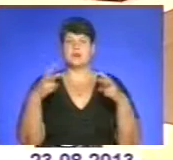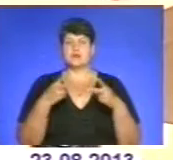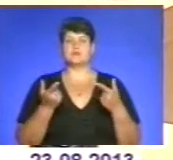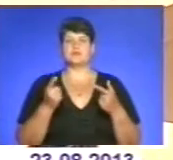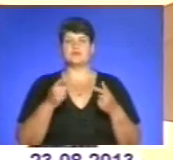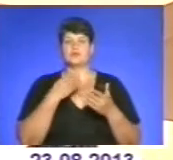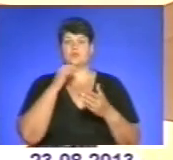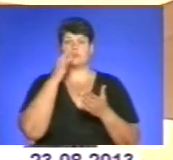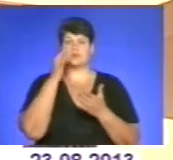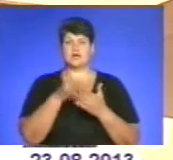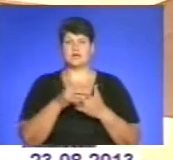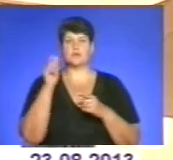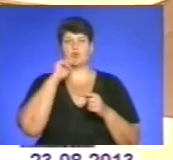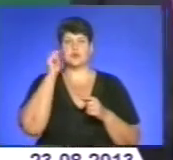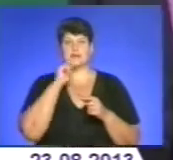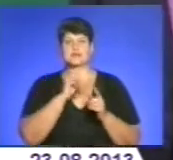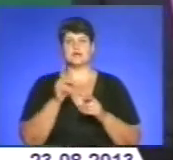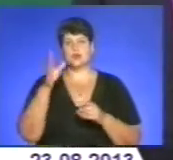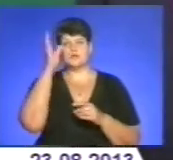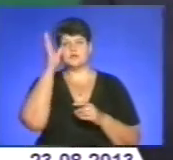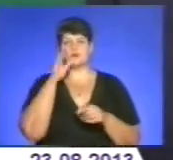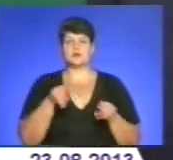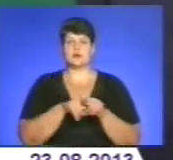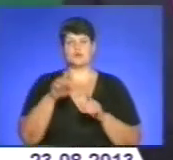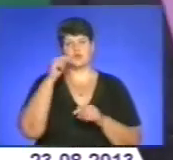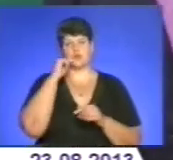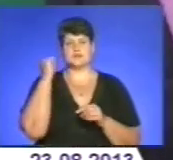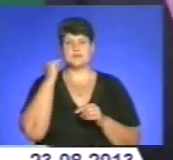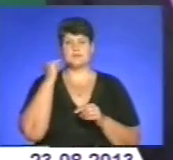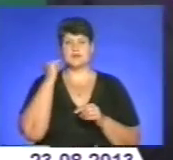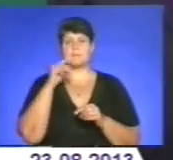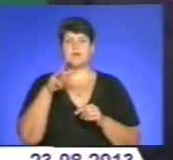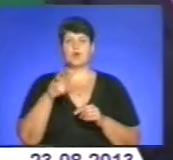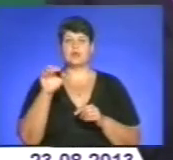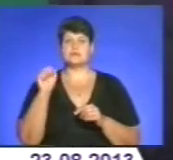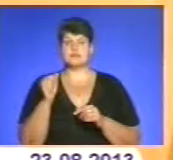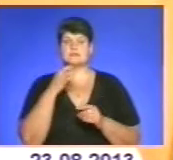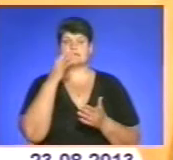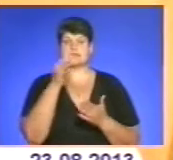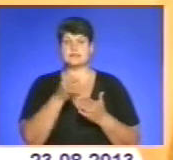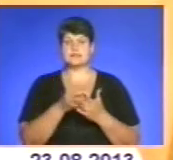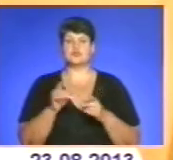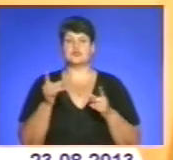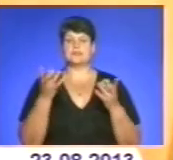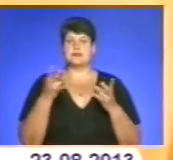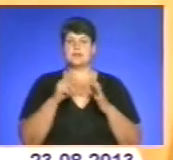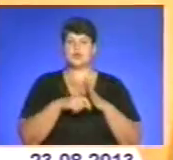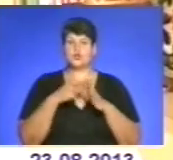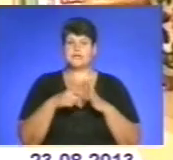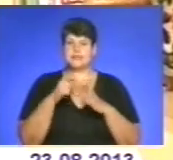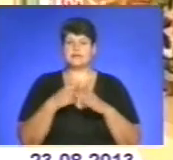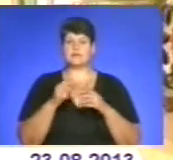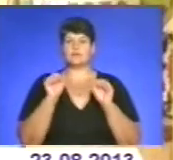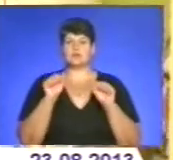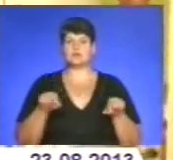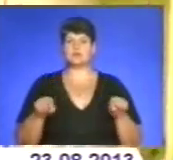лише українським стандартам навчання, а й російським. До того ж, Микола Азаров закликав столичну владу дослідити можливості створення